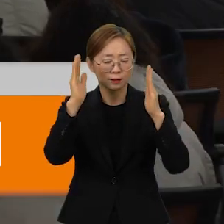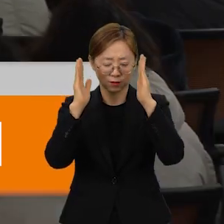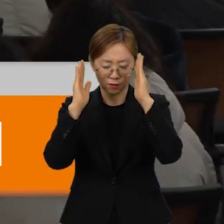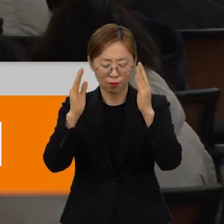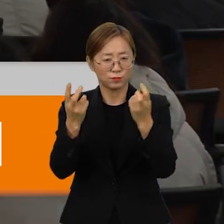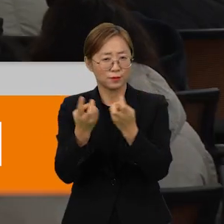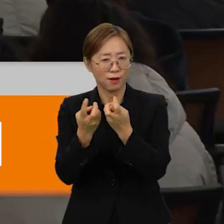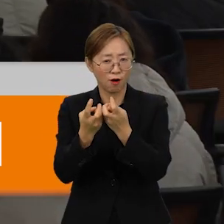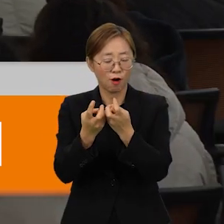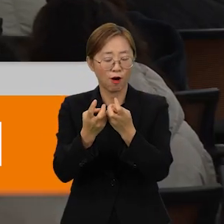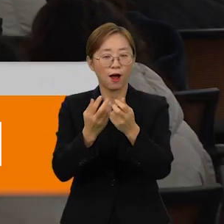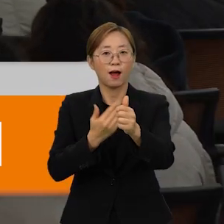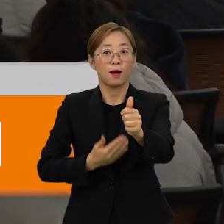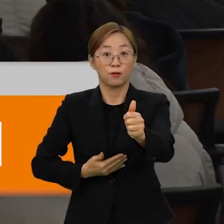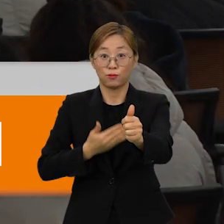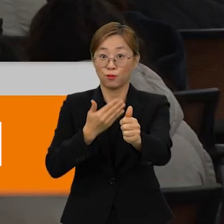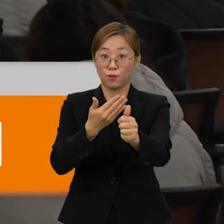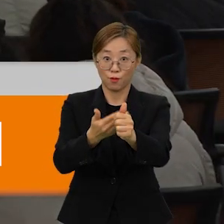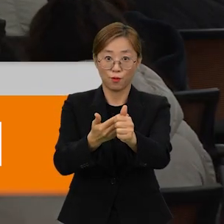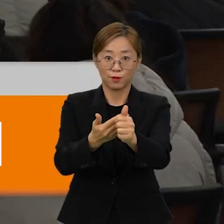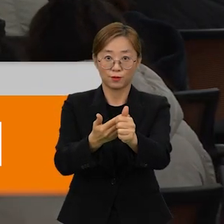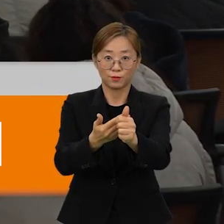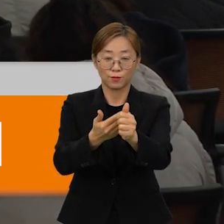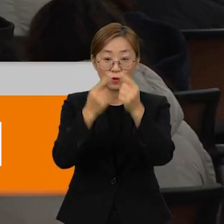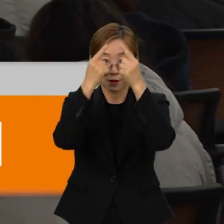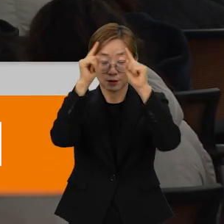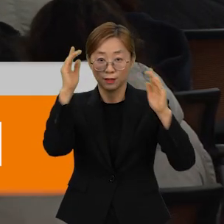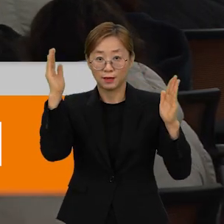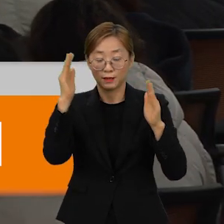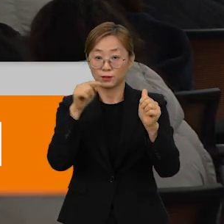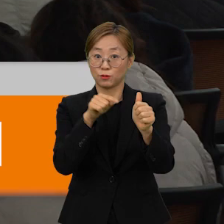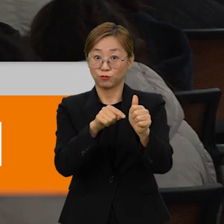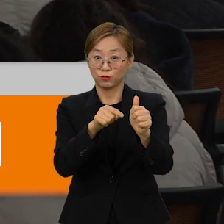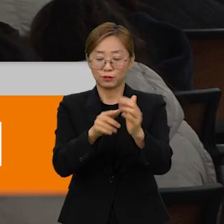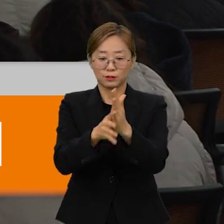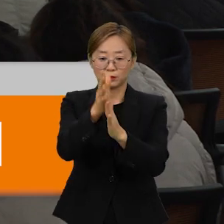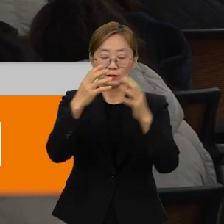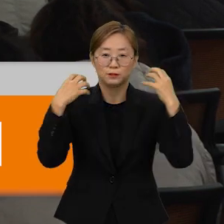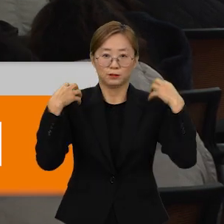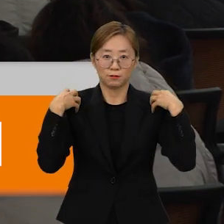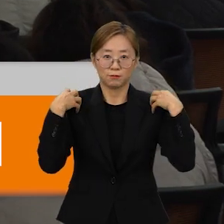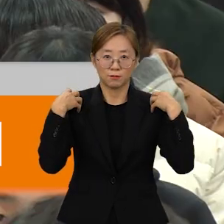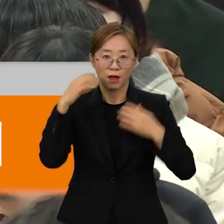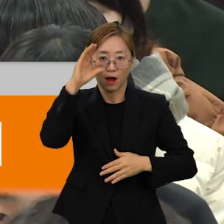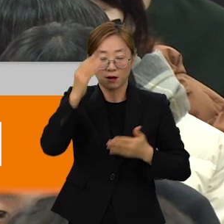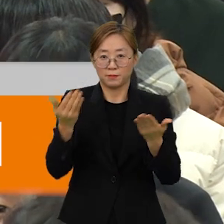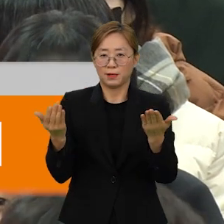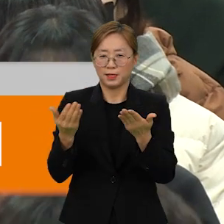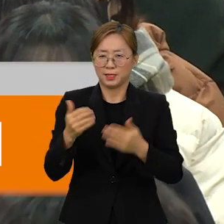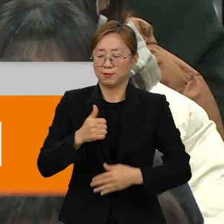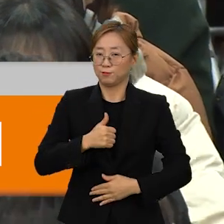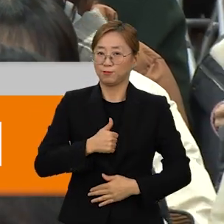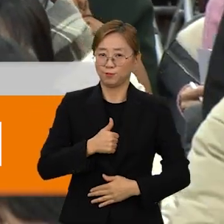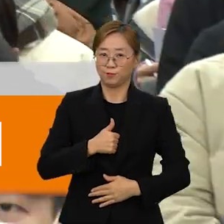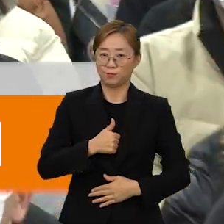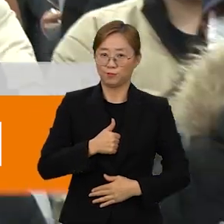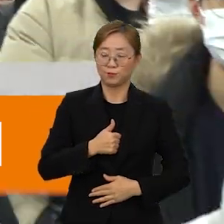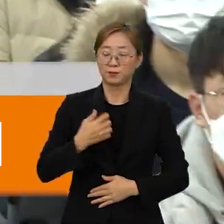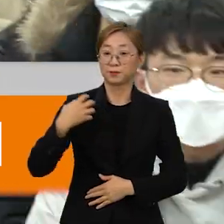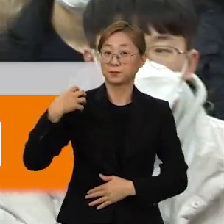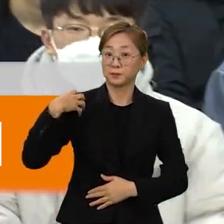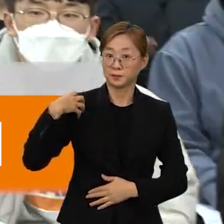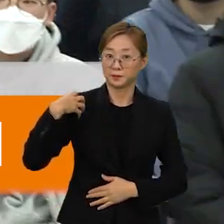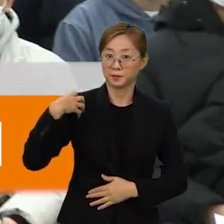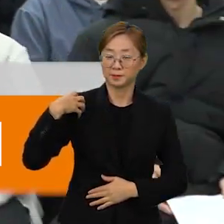관내 초중학생들에게 내실 있는 학습 지원을 제공하고 대학생들에게는 성실한 업무 수행에 대한